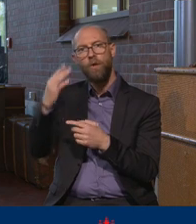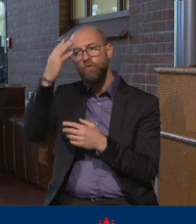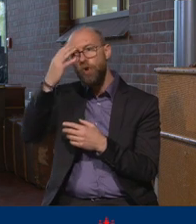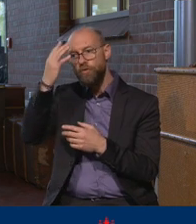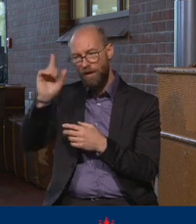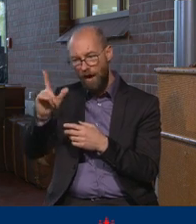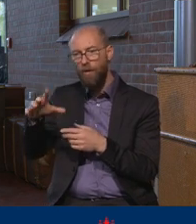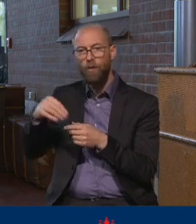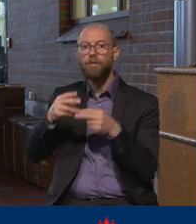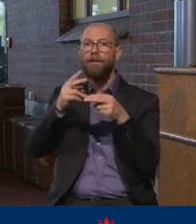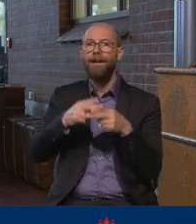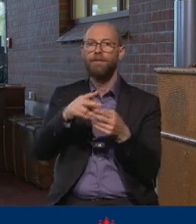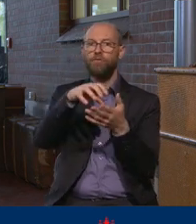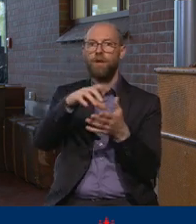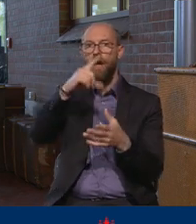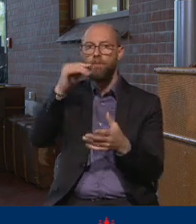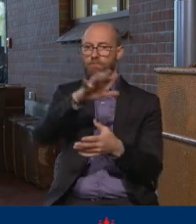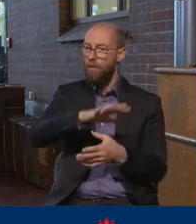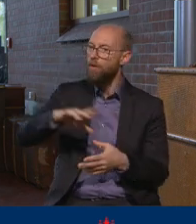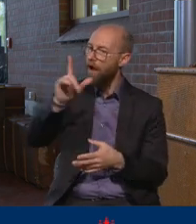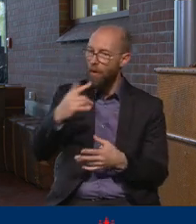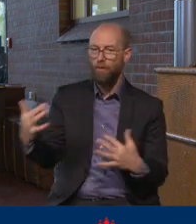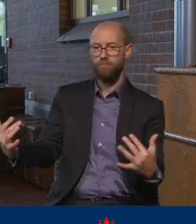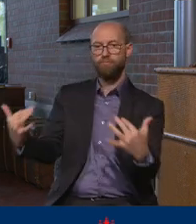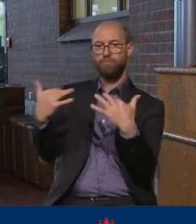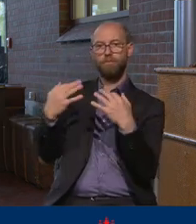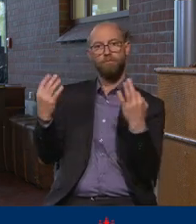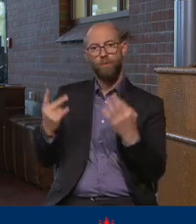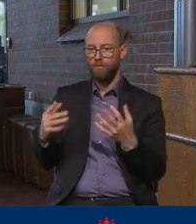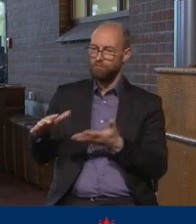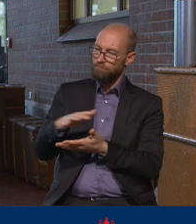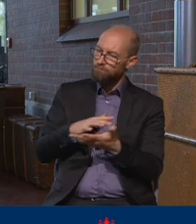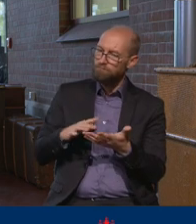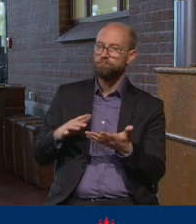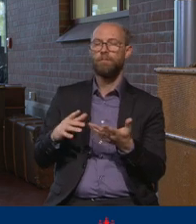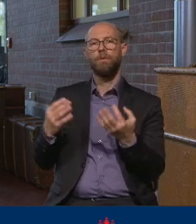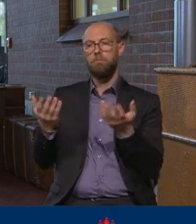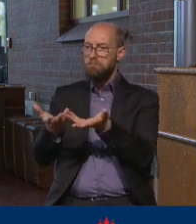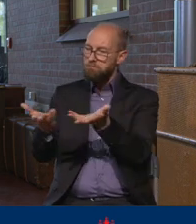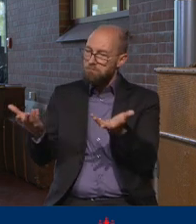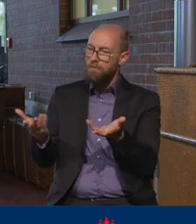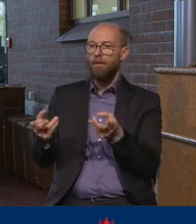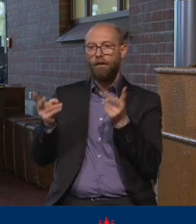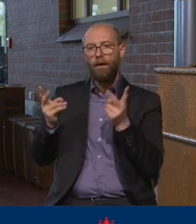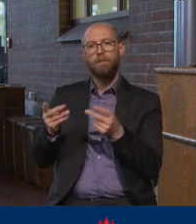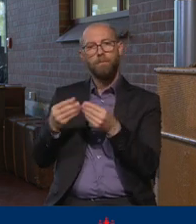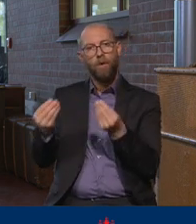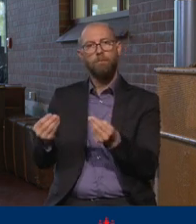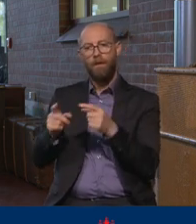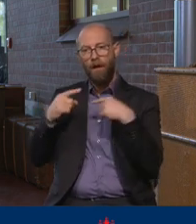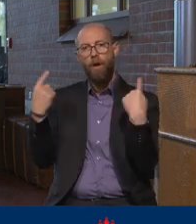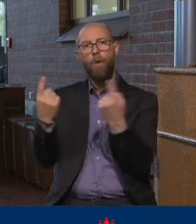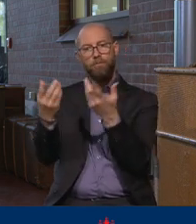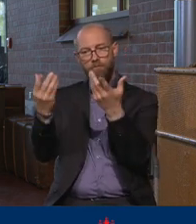übrigen stadt ihre ideen bekommen rauen und werden angemessen gewürdigt im sinne eines transparenten